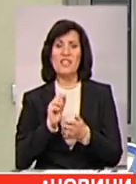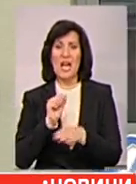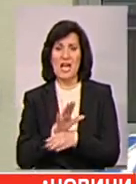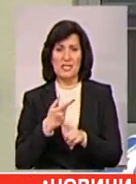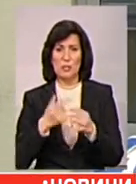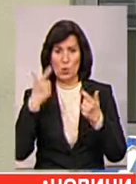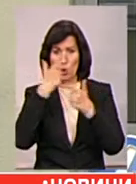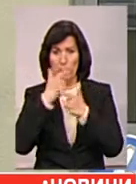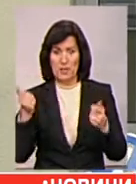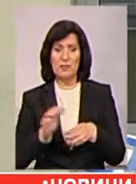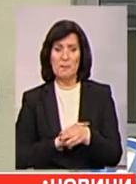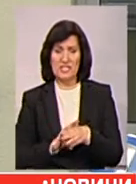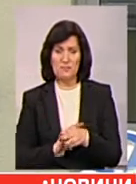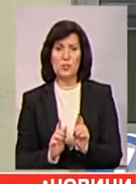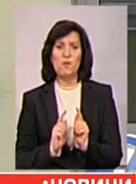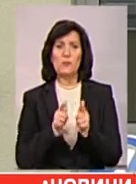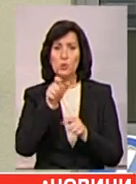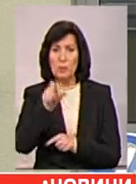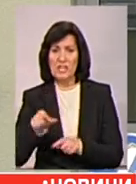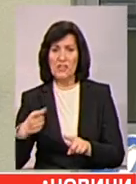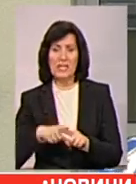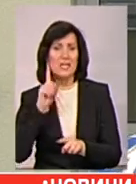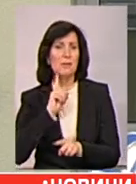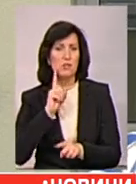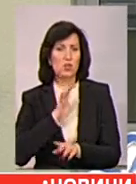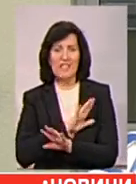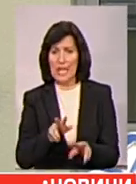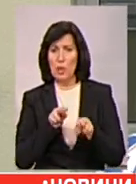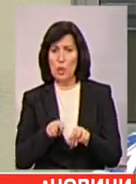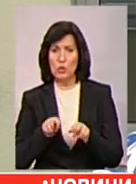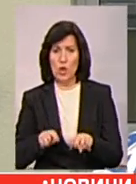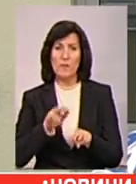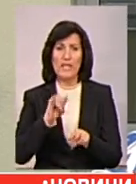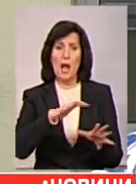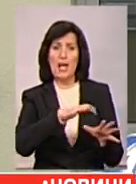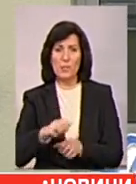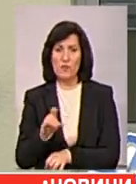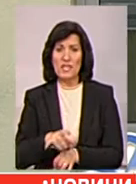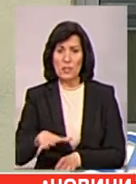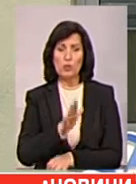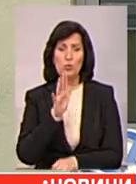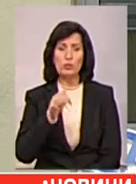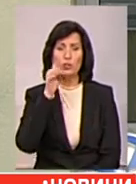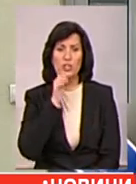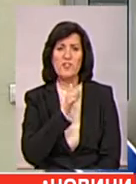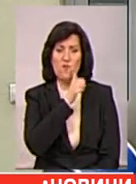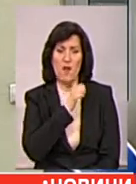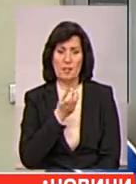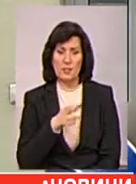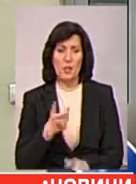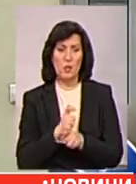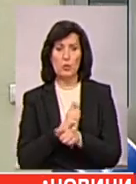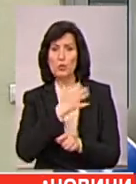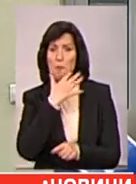уже, прізвища вступників, які з тимчасово неконтрольованих і анексованих територій, вони будуть шифруватися, тому що